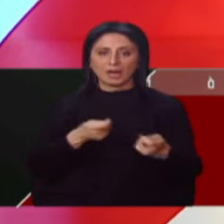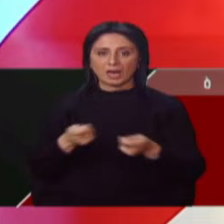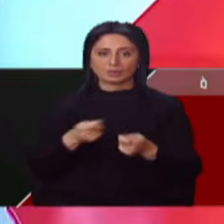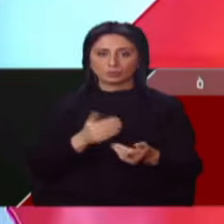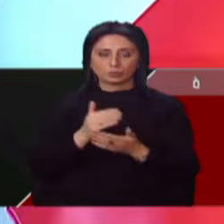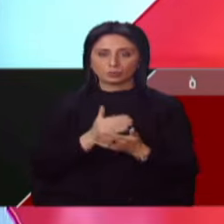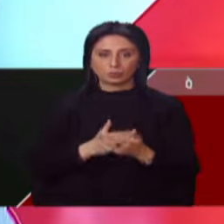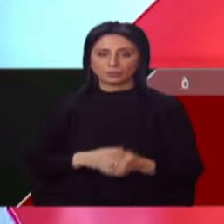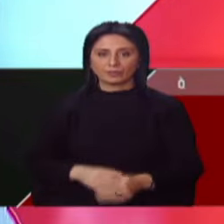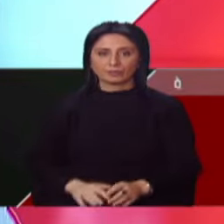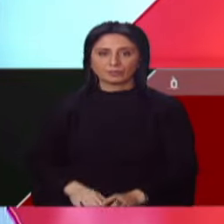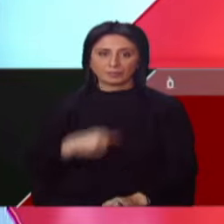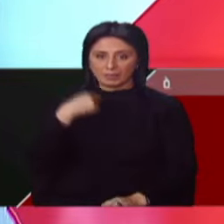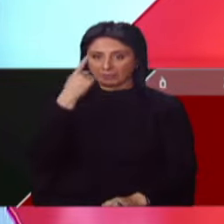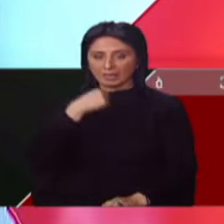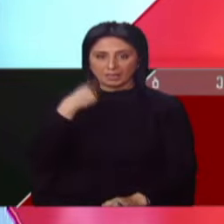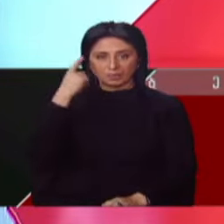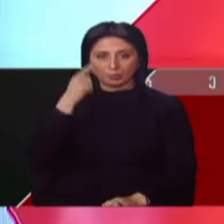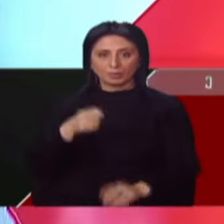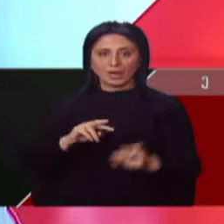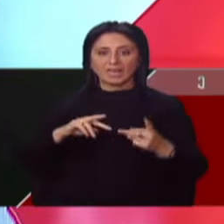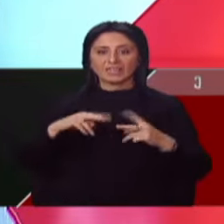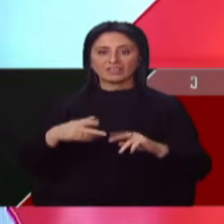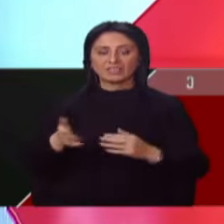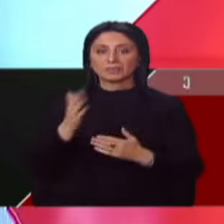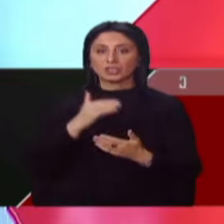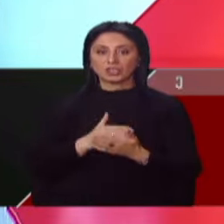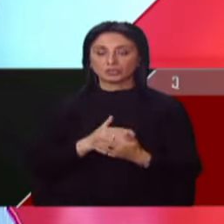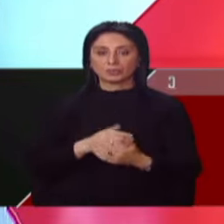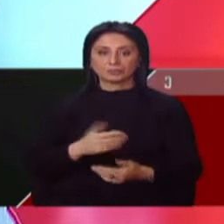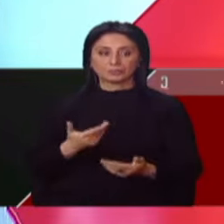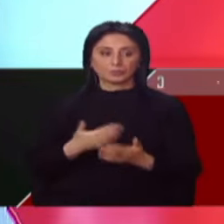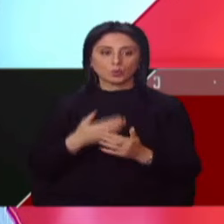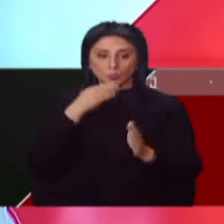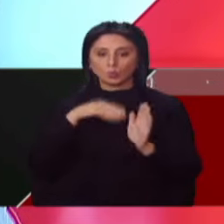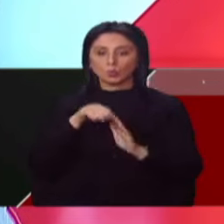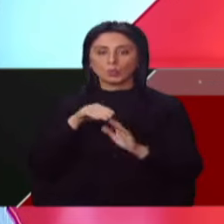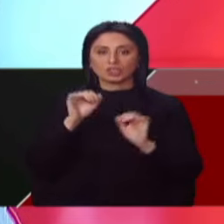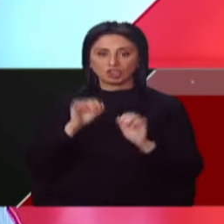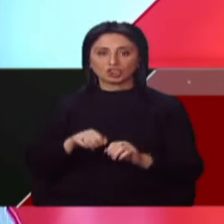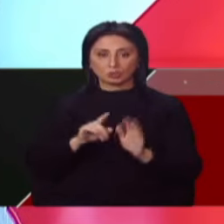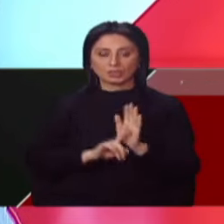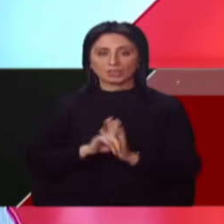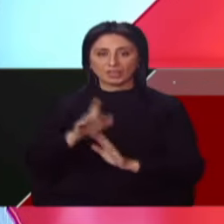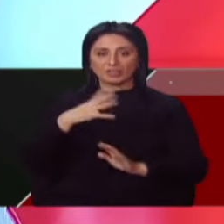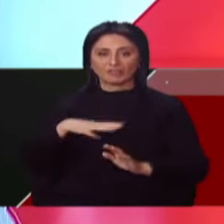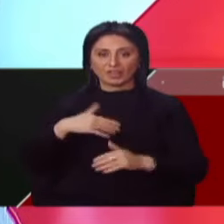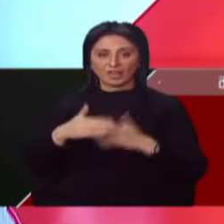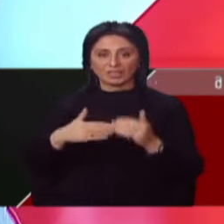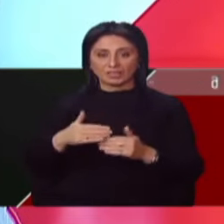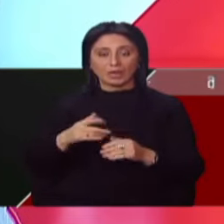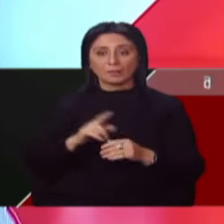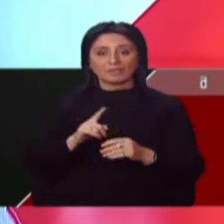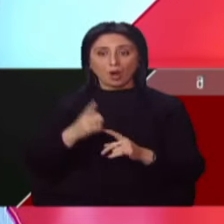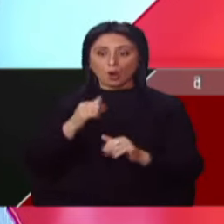მართველობითი სტრუქტურა. Მე პირადად მგონია, რომ ამ ცვლილებების შემდეგ, რა ვიცი, აი უკეთვის შეუძლია გაუძღოს ქვეყანას, ეს ძნელი